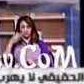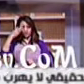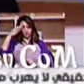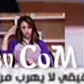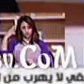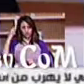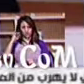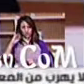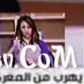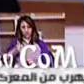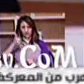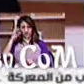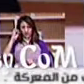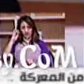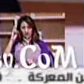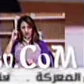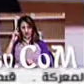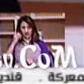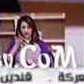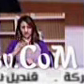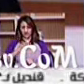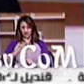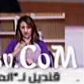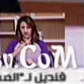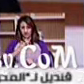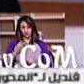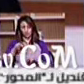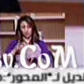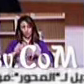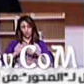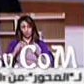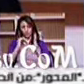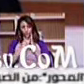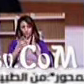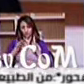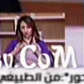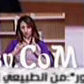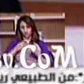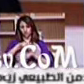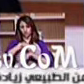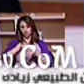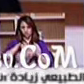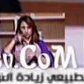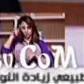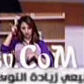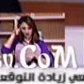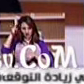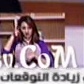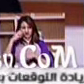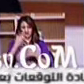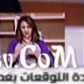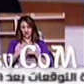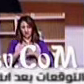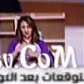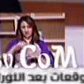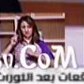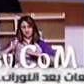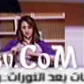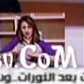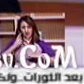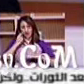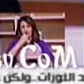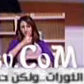ماهر البحيري جلسه يوم الثلاث اللي جاي لنظر الطعن المقدم من الفريق احمد شفيق المرشح الخاسر في رئاسه